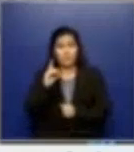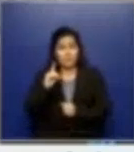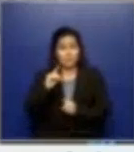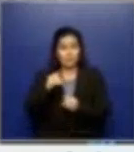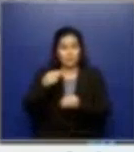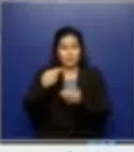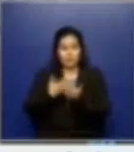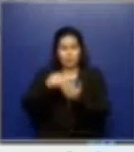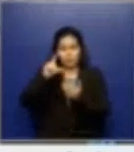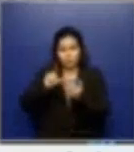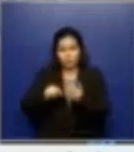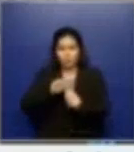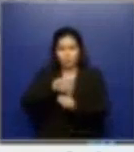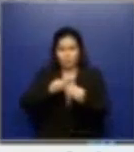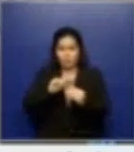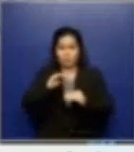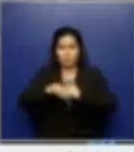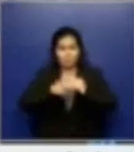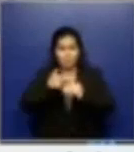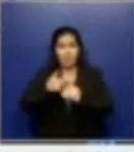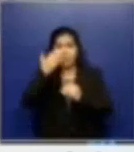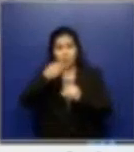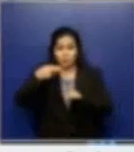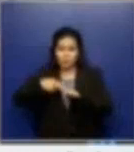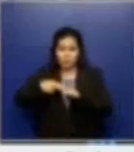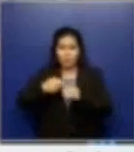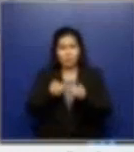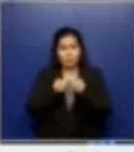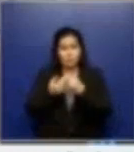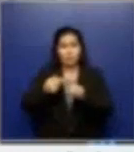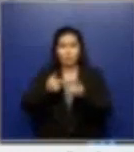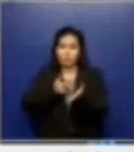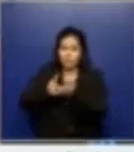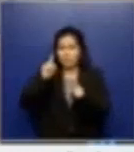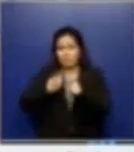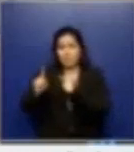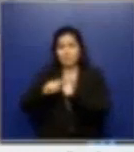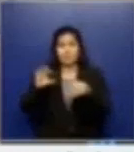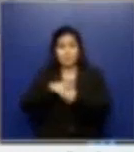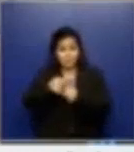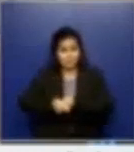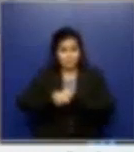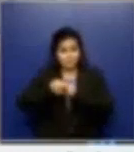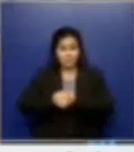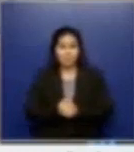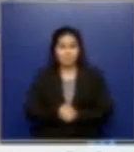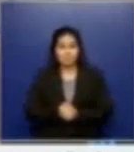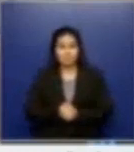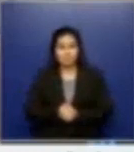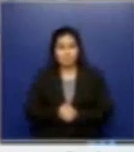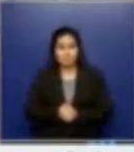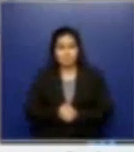ไปโลดเลยมันคือค่าขนส่งมันคือค่าน้ำมันรถอีแท็กรถไถนารถการเกษตรไปหมดเลยท่านไป